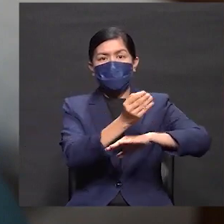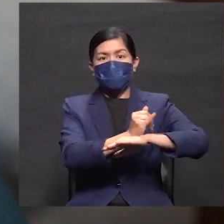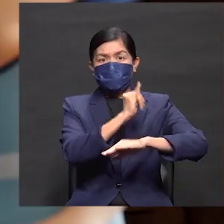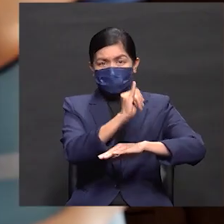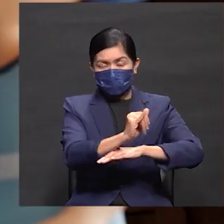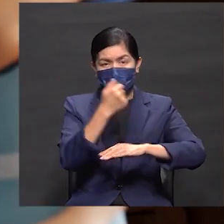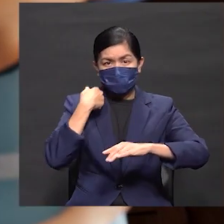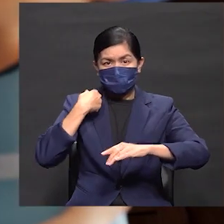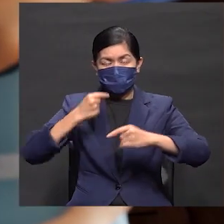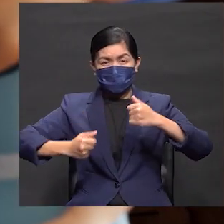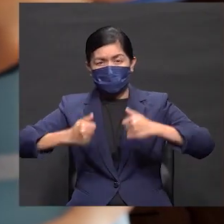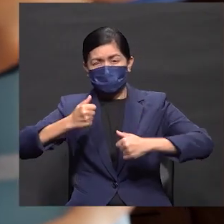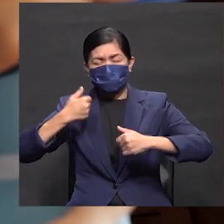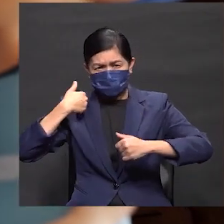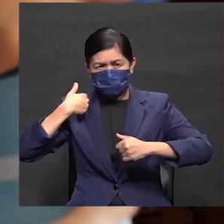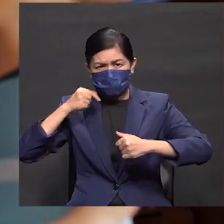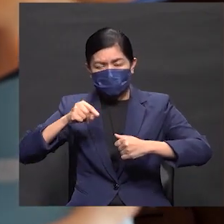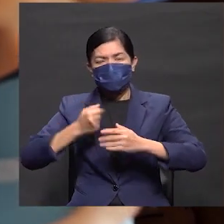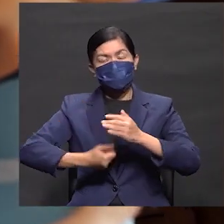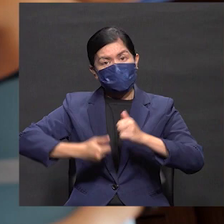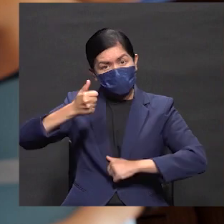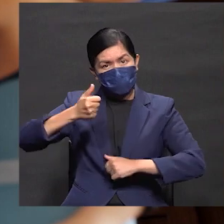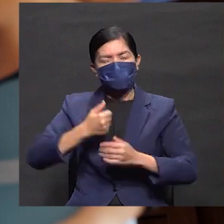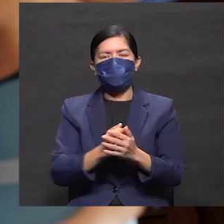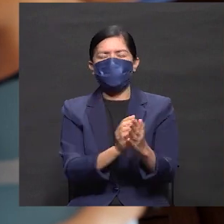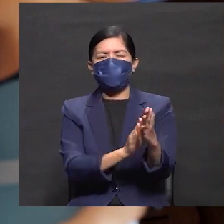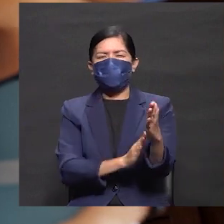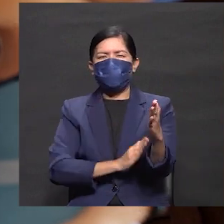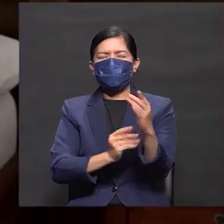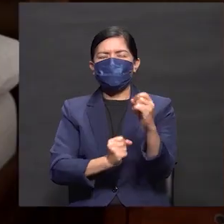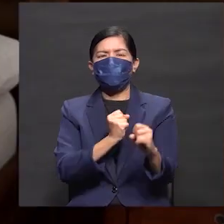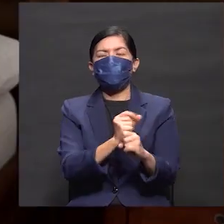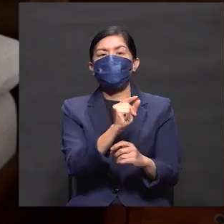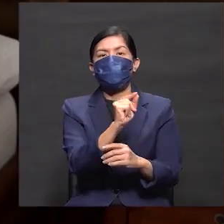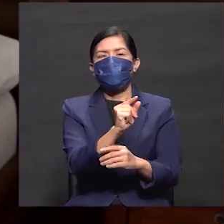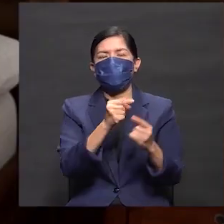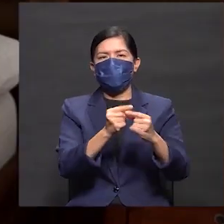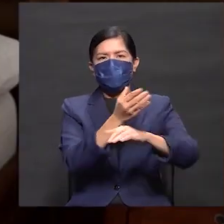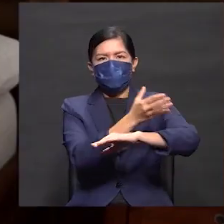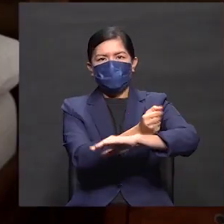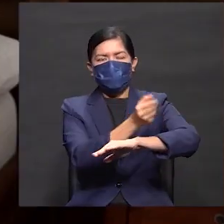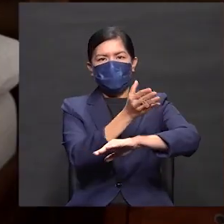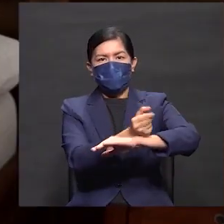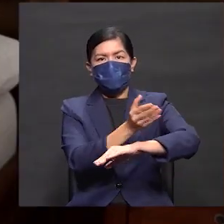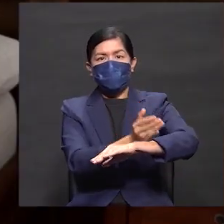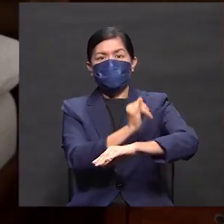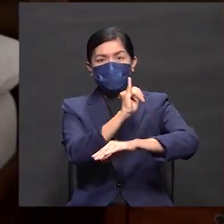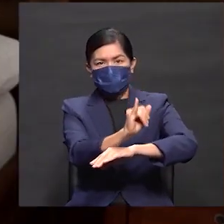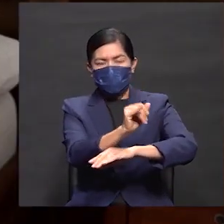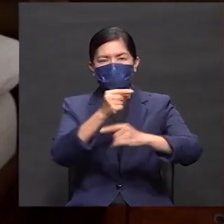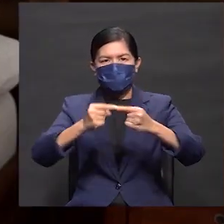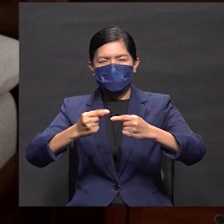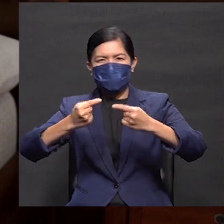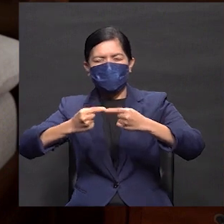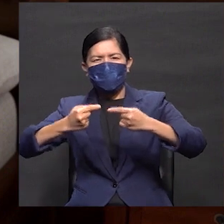มครับ 20กว่าปีหลังจากสมัยสมเด็จพระสุริโยไทยอยุธยาได้ทำศึกกับหงสาวดีและ